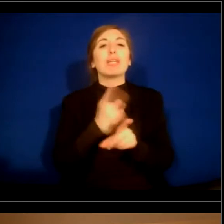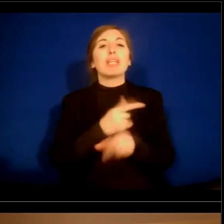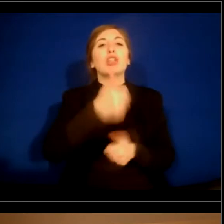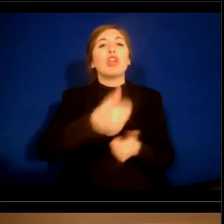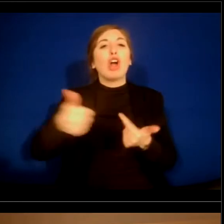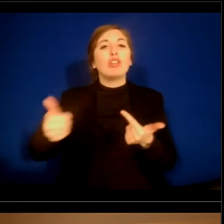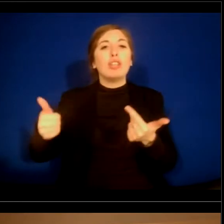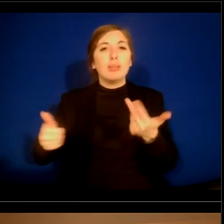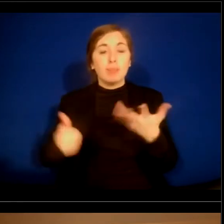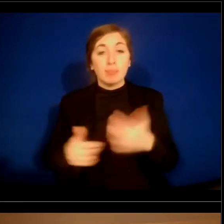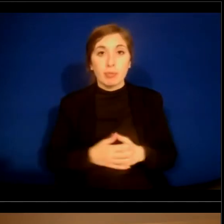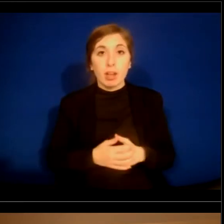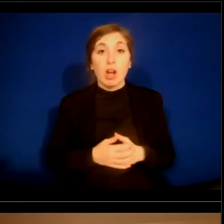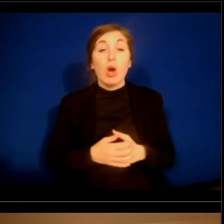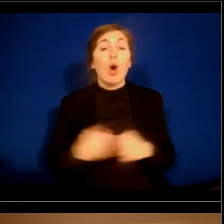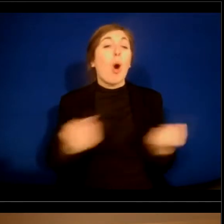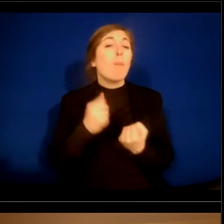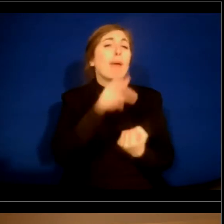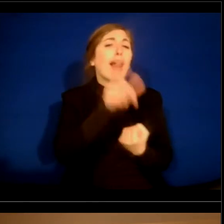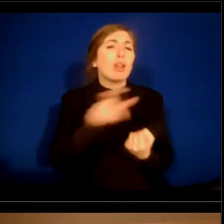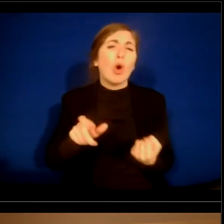operatori sono tanto impegnati